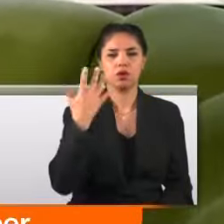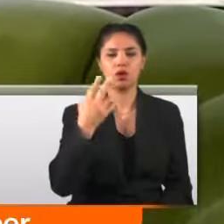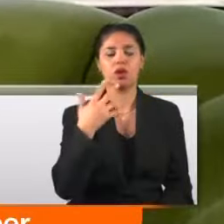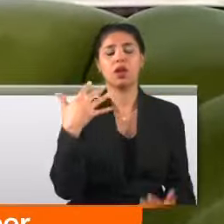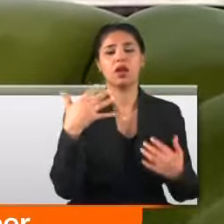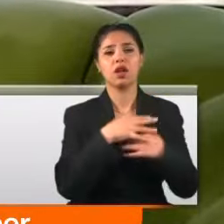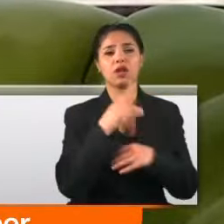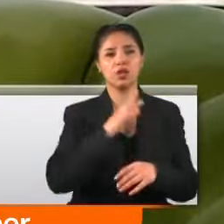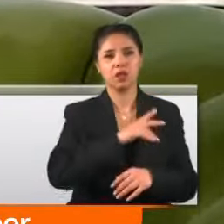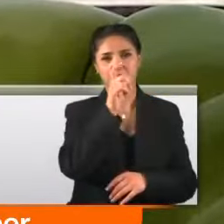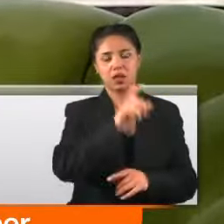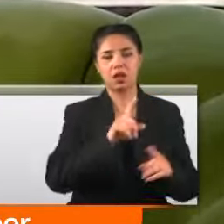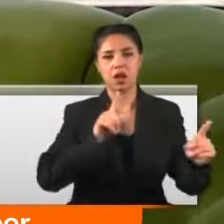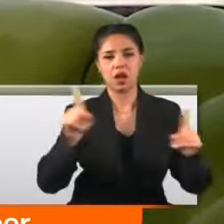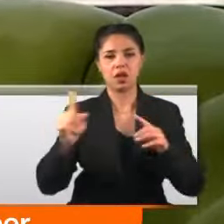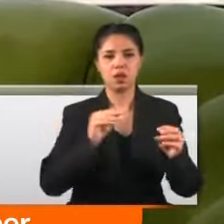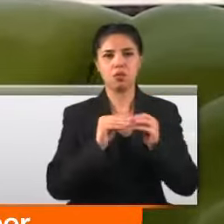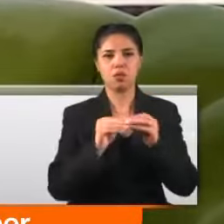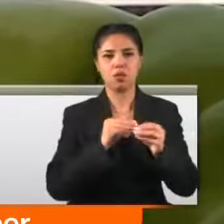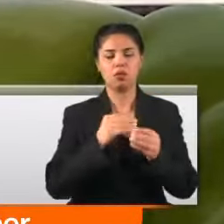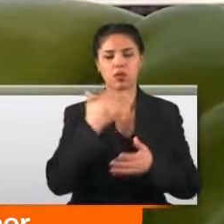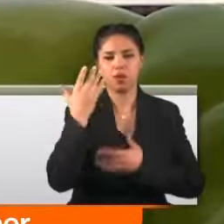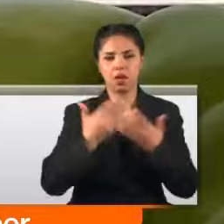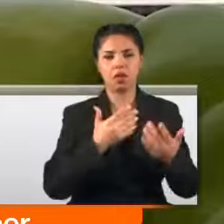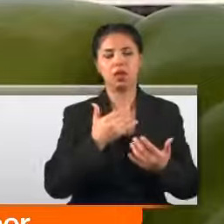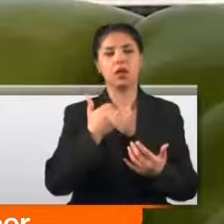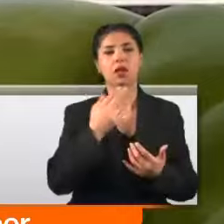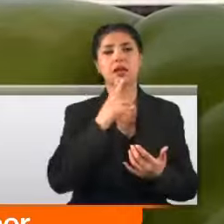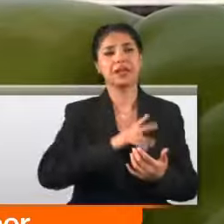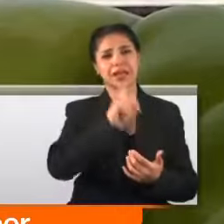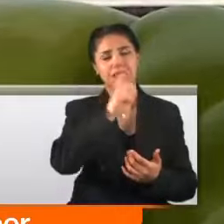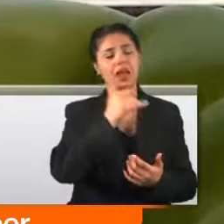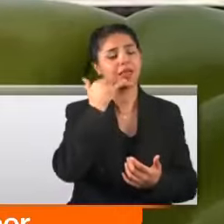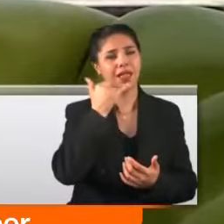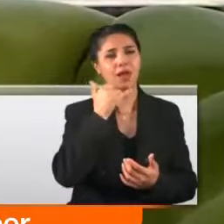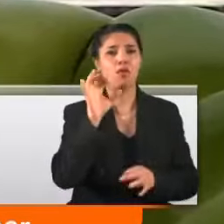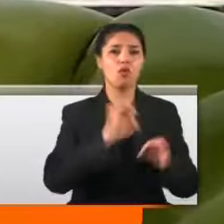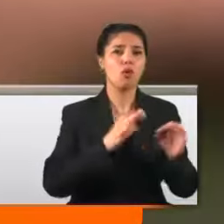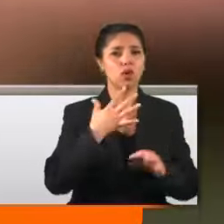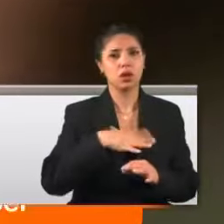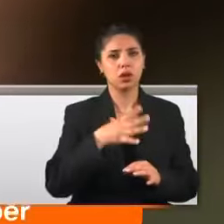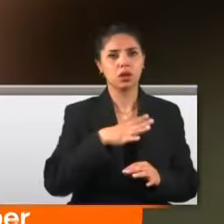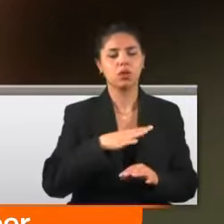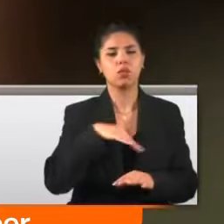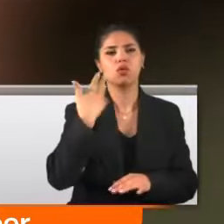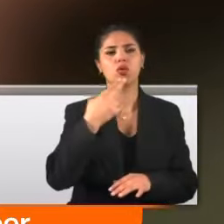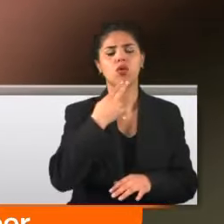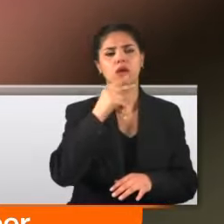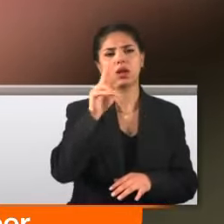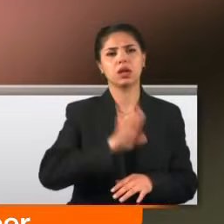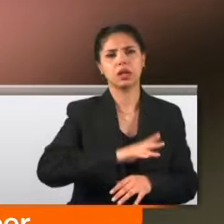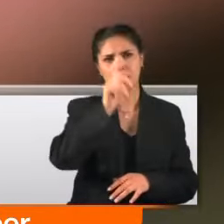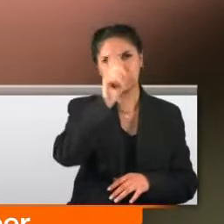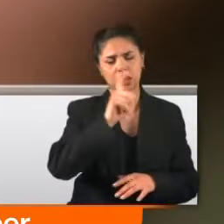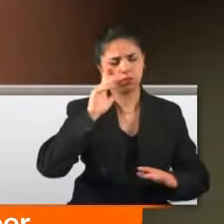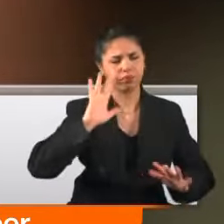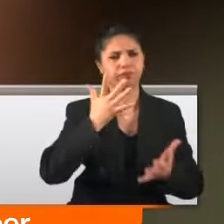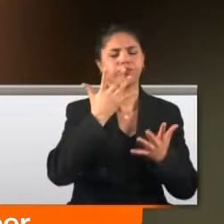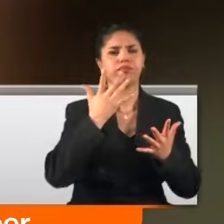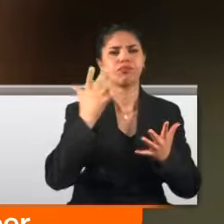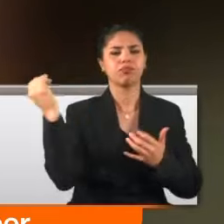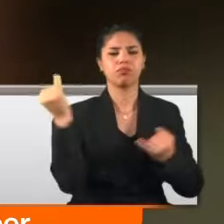arasında yaşananları anlattı. Telefonunu kontrol etmek isteyince işin içine şiddet girdiğini söyledi. Bir süre telefon kullanmayacaksın dedim.